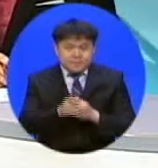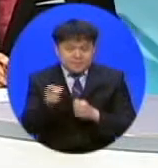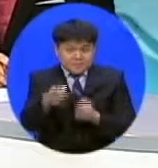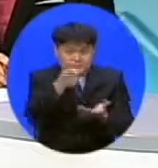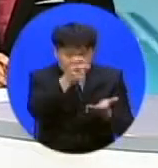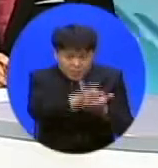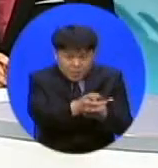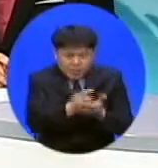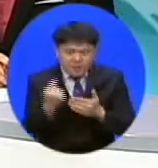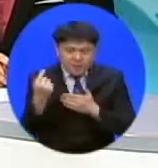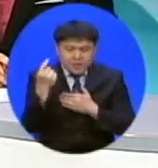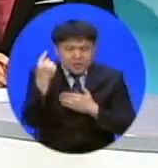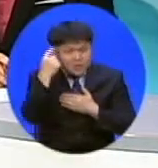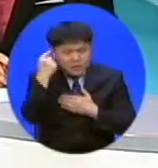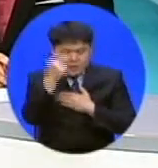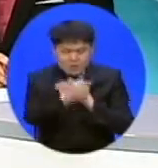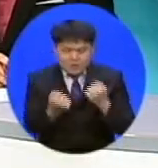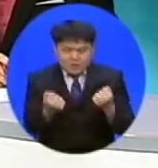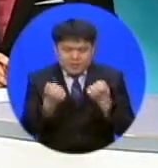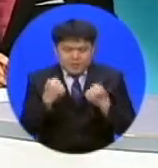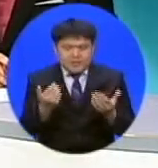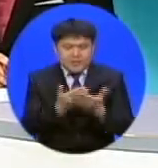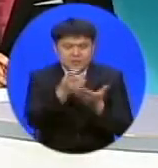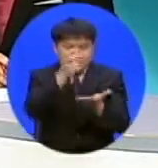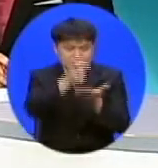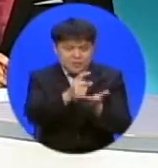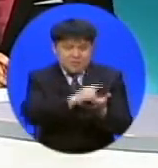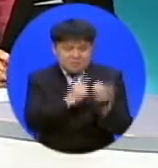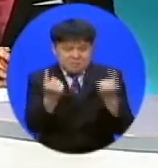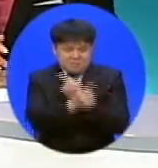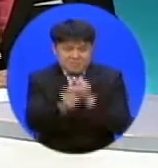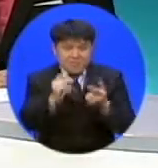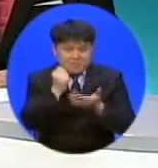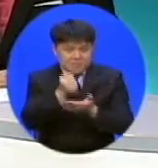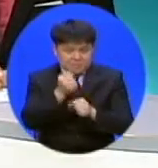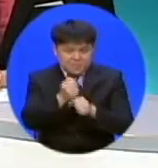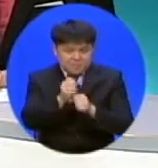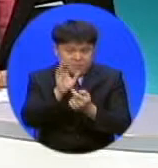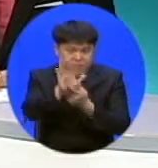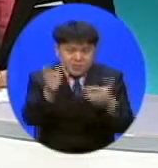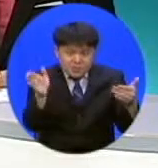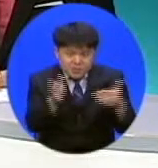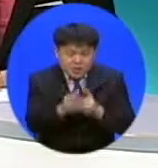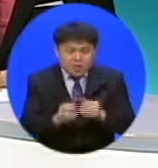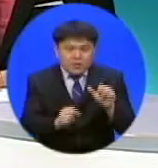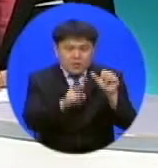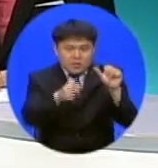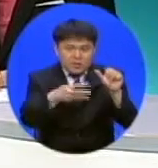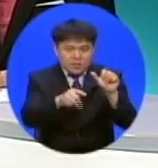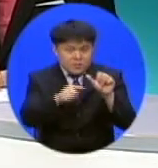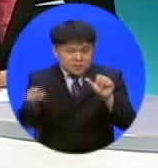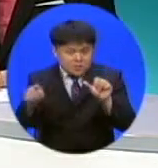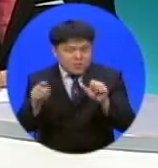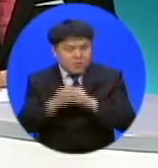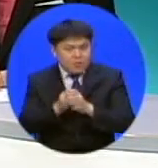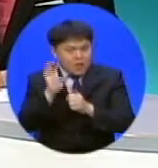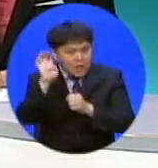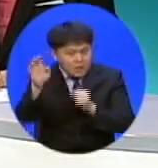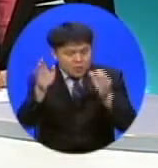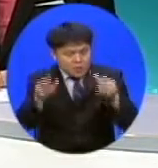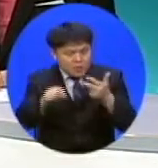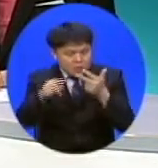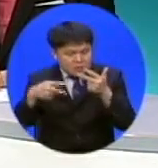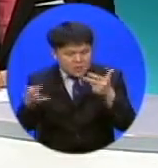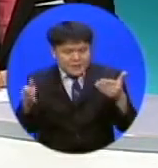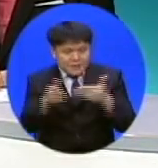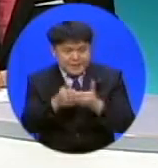정신보건법에서 정신건강증진법으로 입법 예고를 했는데 지난 23일부터 한 40일 정도 오는 7월 2일까지 입법 예고를 하고